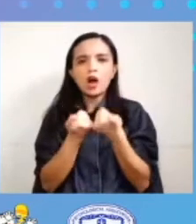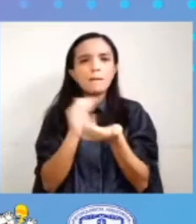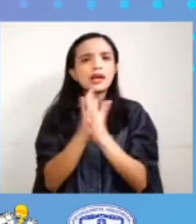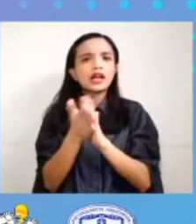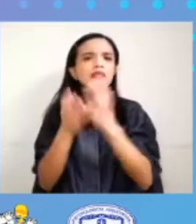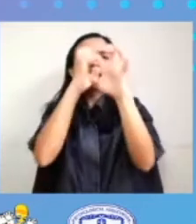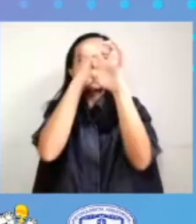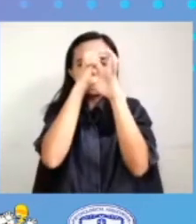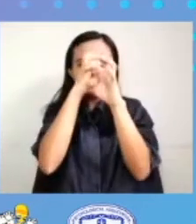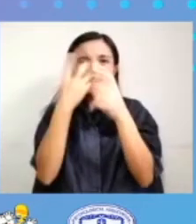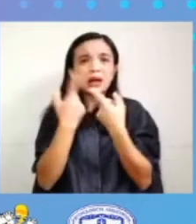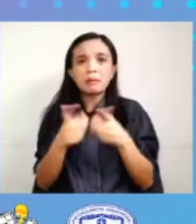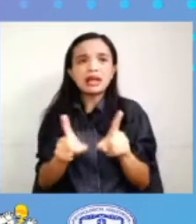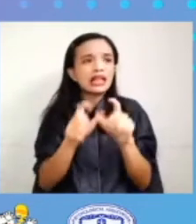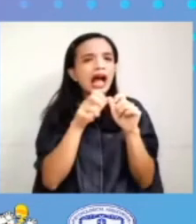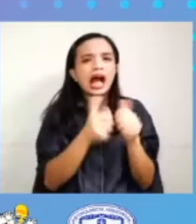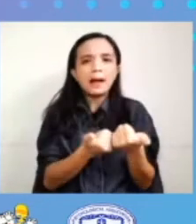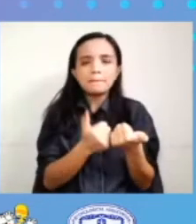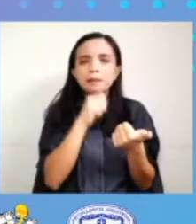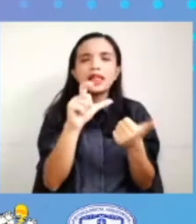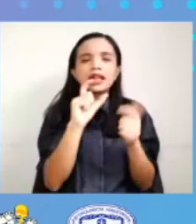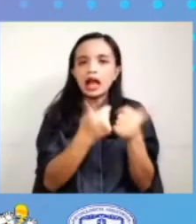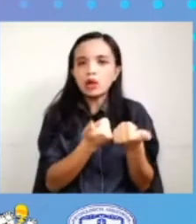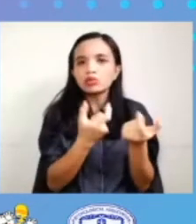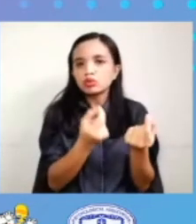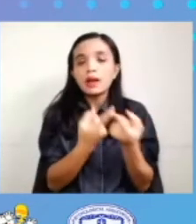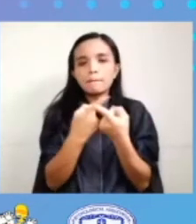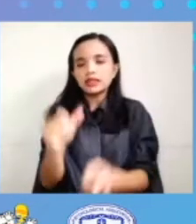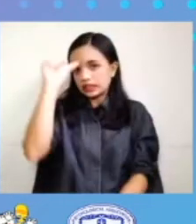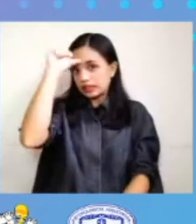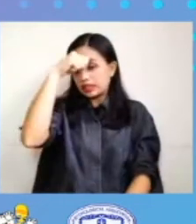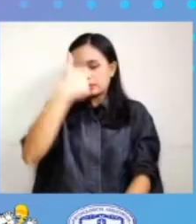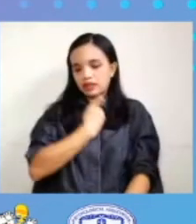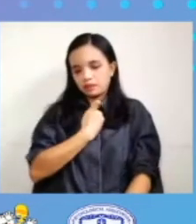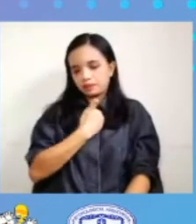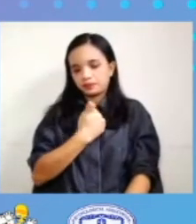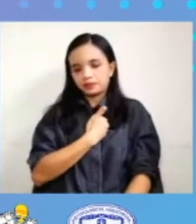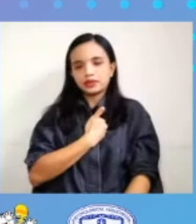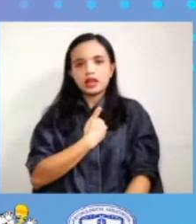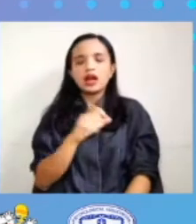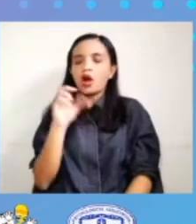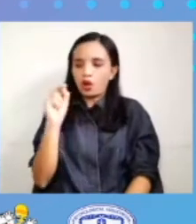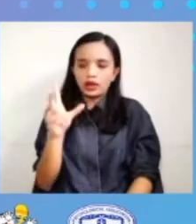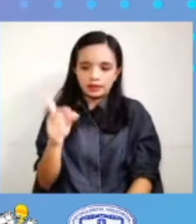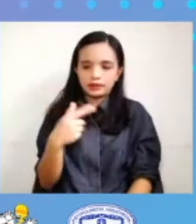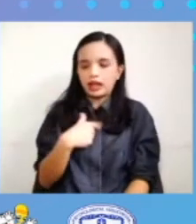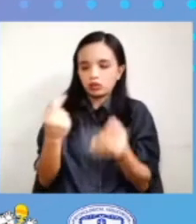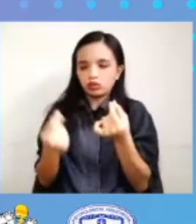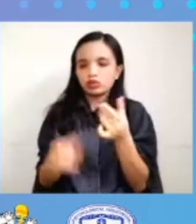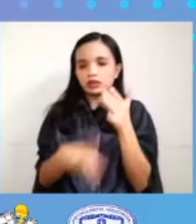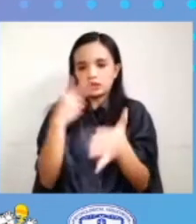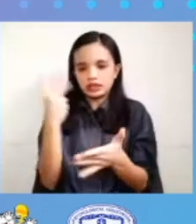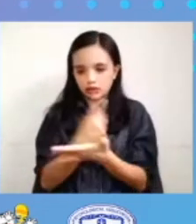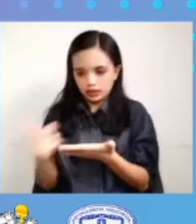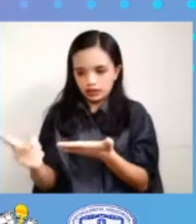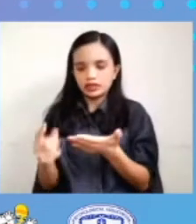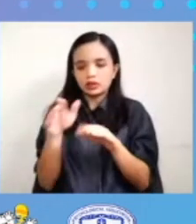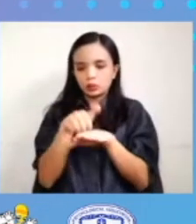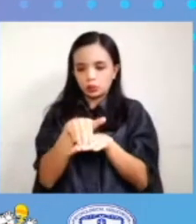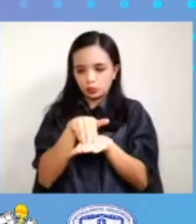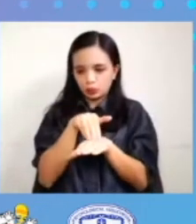ibig sabihin, start slow. Kasi ang hirap naman when you follow what they do agad, yung parang, ay, naka-20 siya, 20 din ako agad,